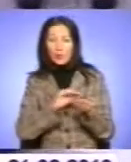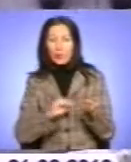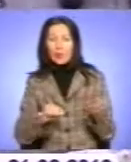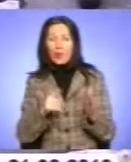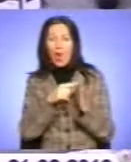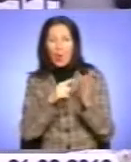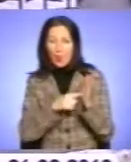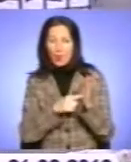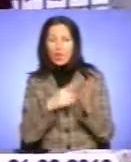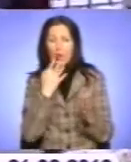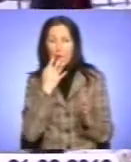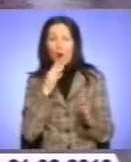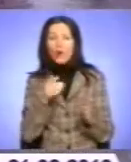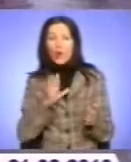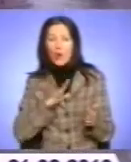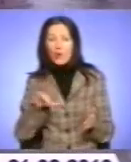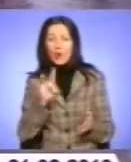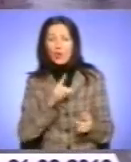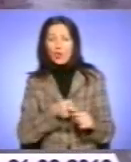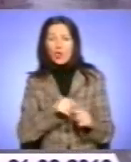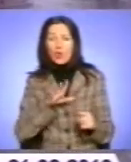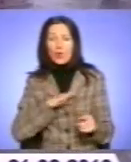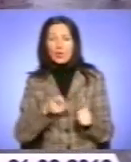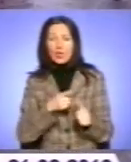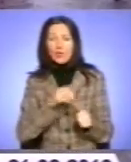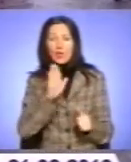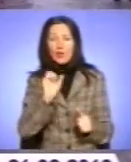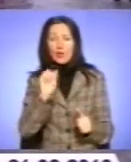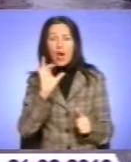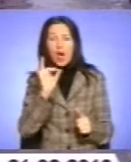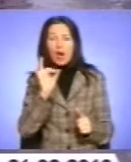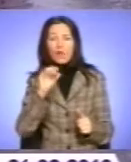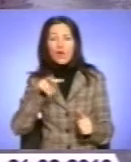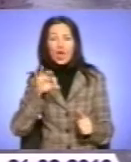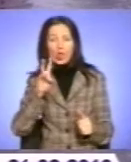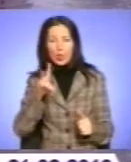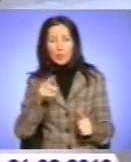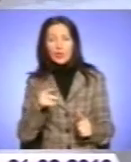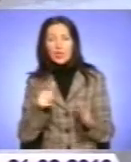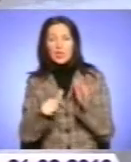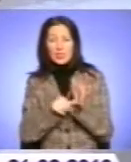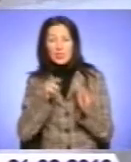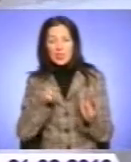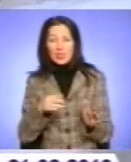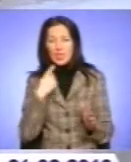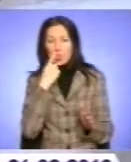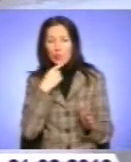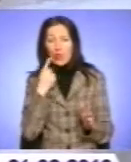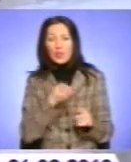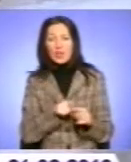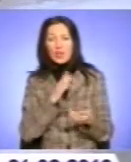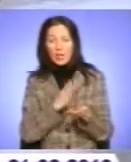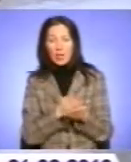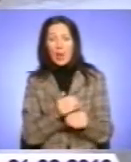названий Вавилон. Сьогодні, за оцінками фахівців, з 6 тисяч мов, які існують, більшість під загрозою знищення